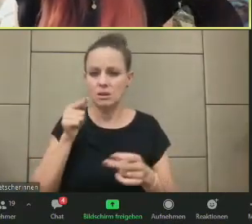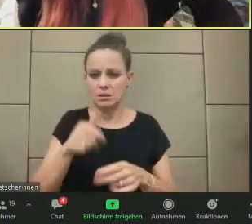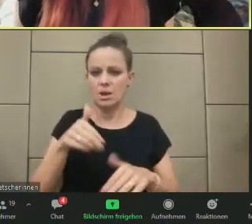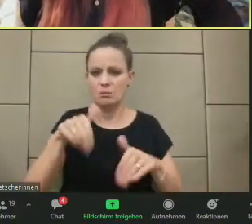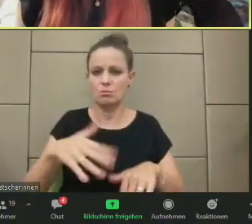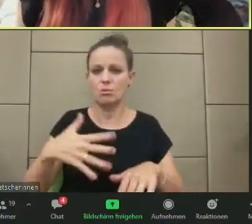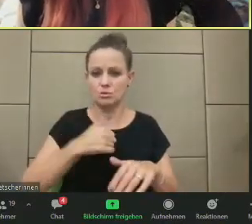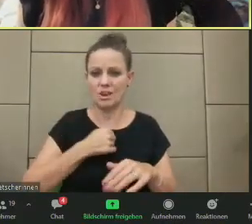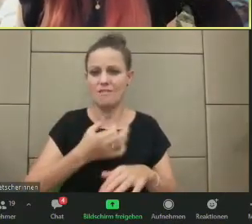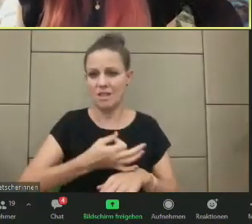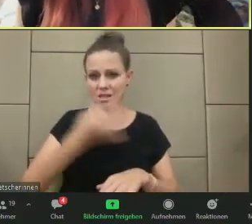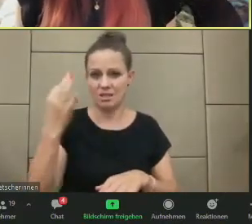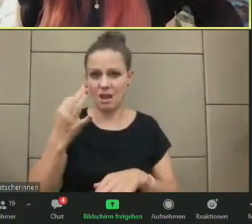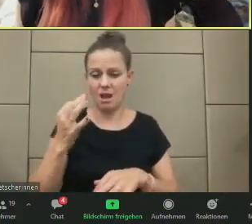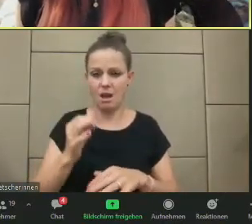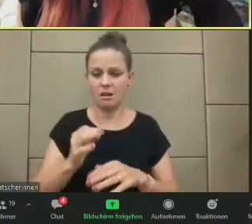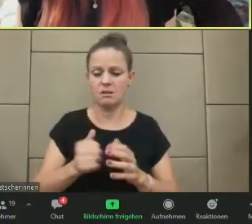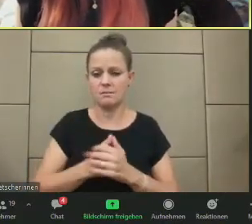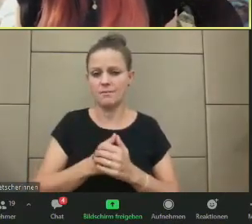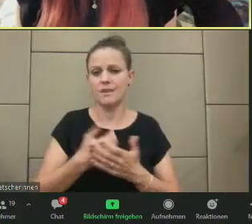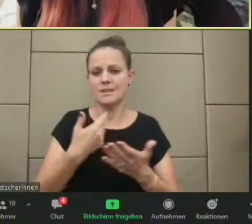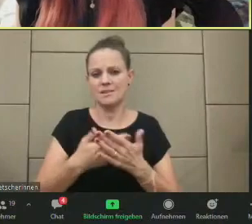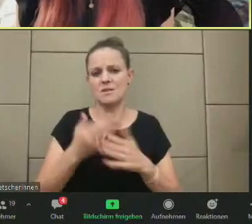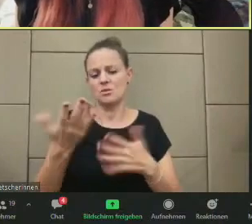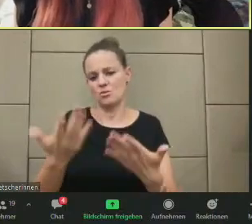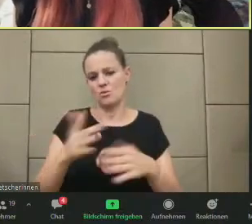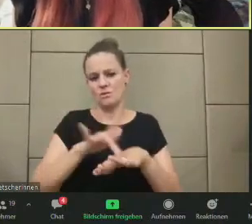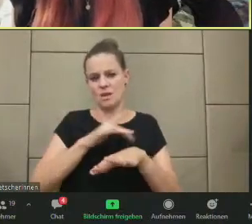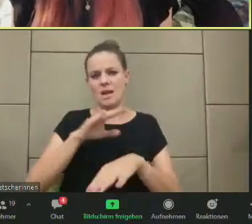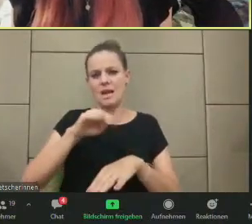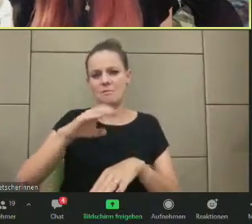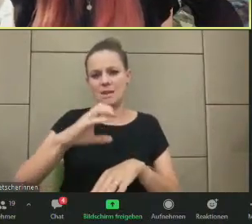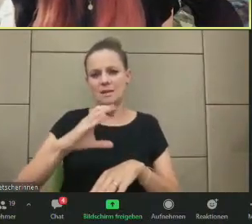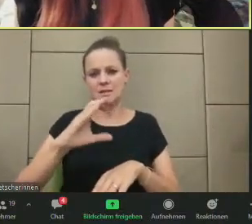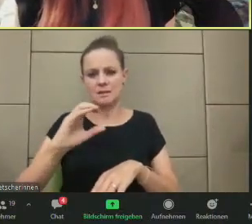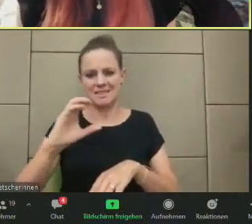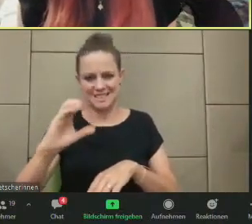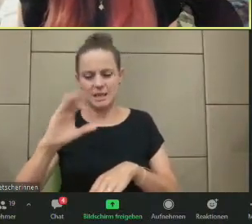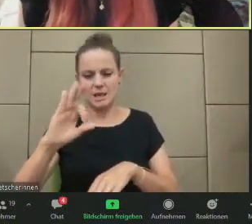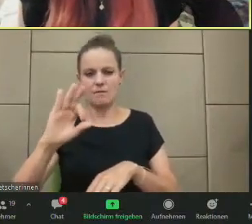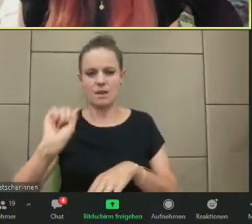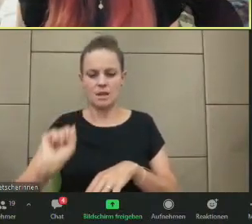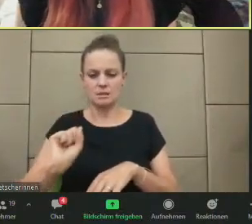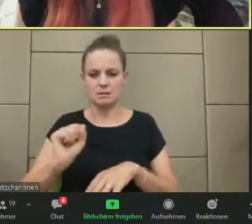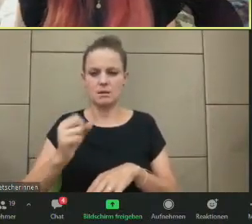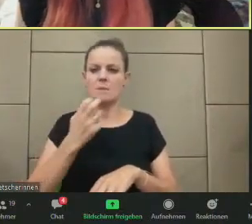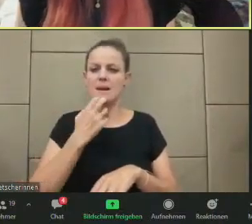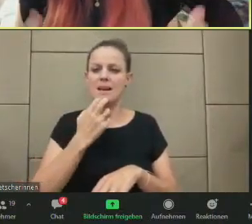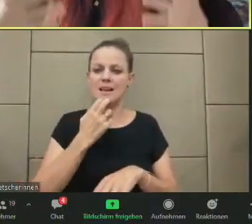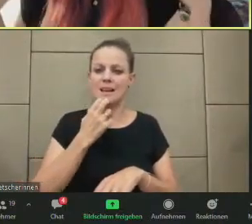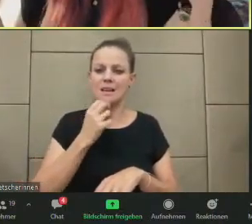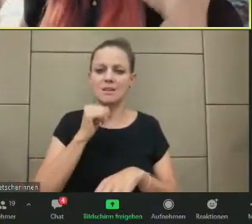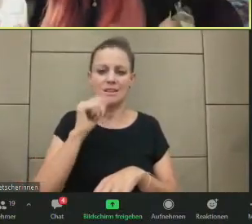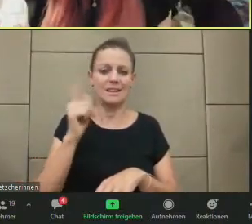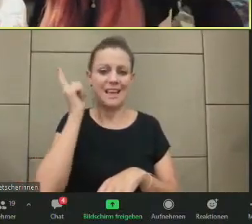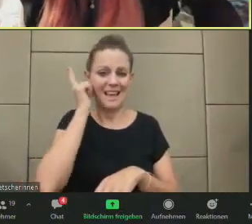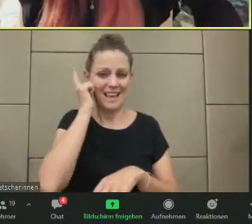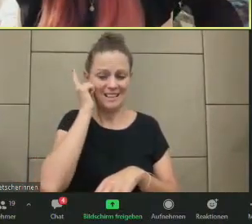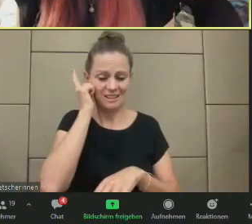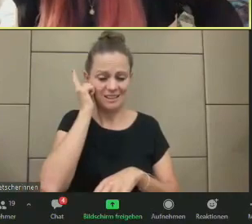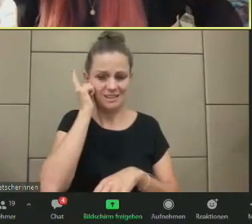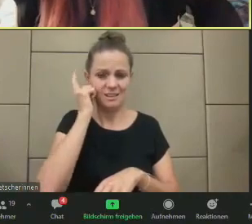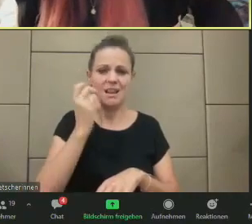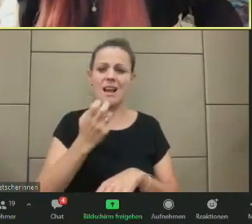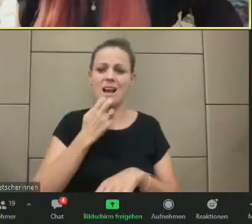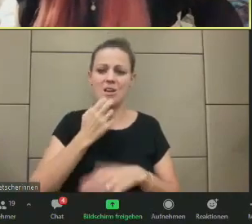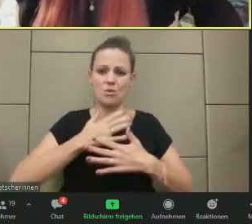kommen. Und genau so fühlt sich das an, wenn man ME/CFS hat. Nur dass dieser Akku nicht in einem Handy ist, sondern der eigene